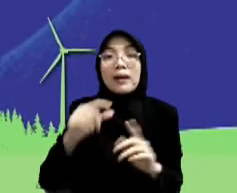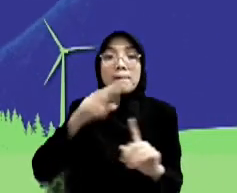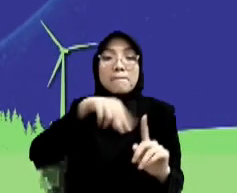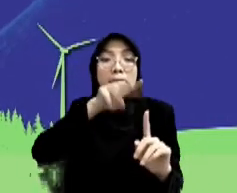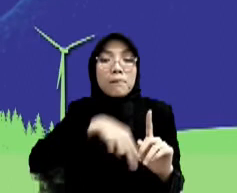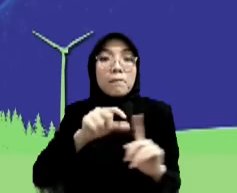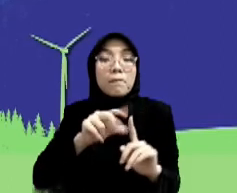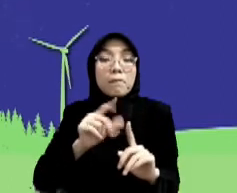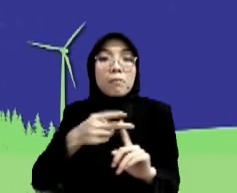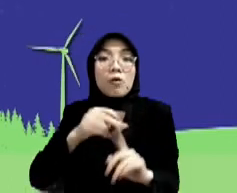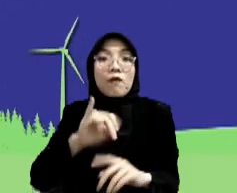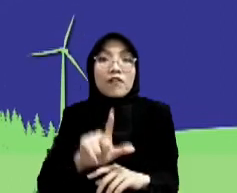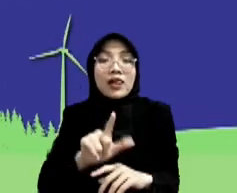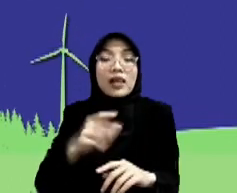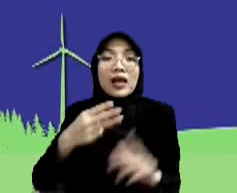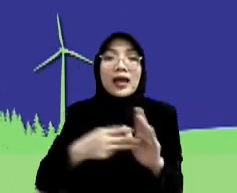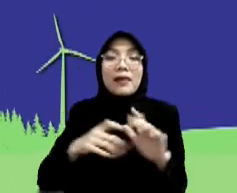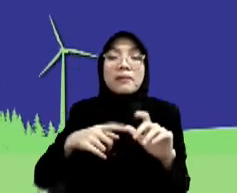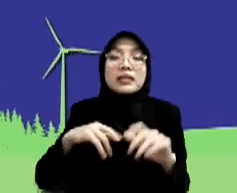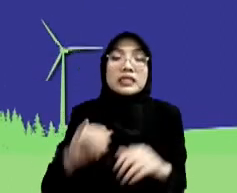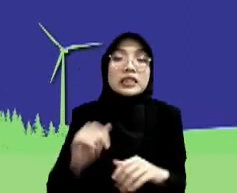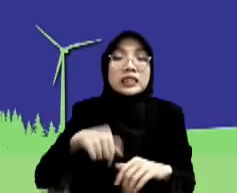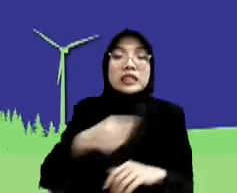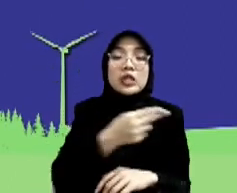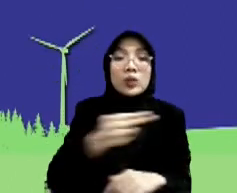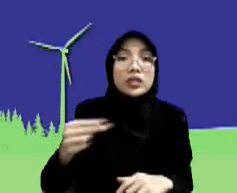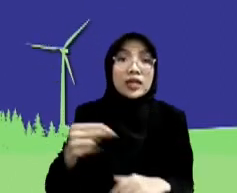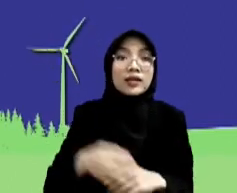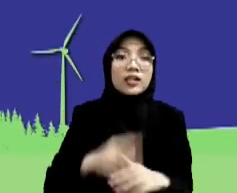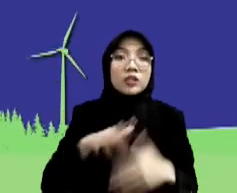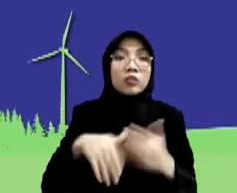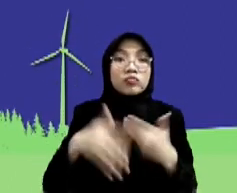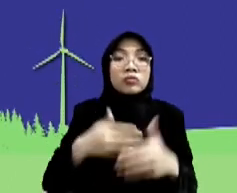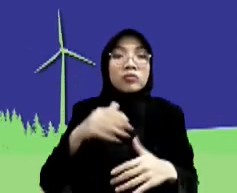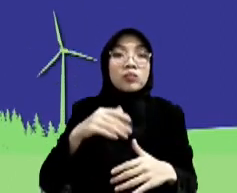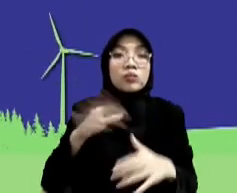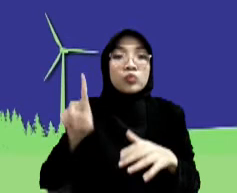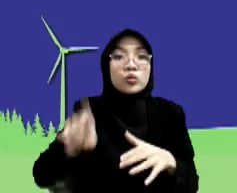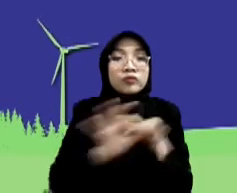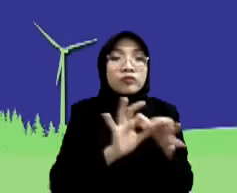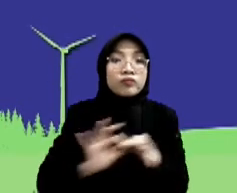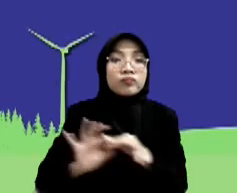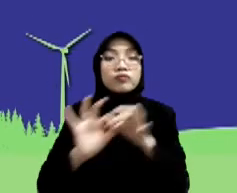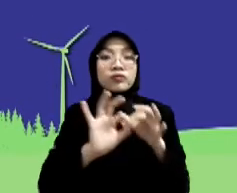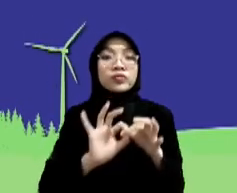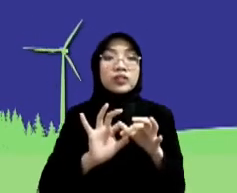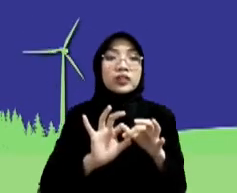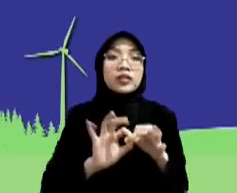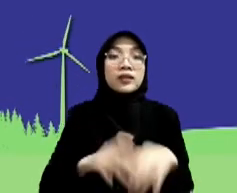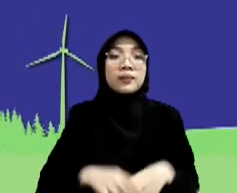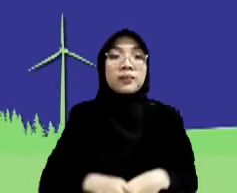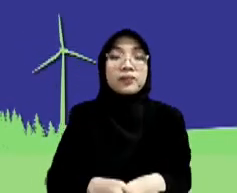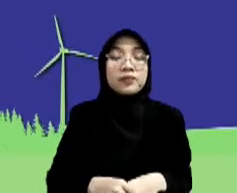apa eh emisi ghg di Indonesia itu sendiri gitu kan Nah ini juga lagi-lagi kita butuh kerja sama banyak pihak enggak hanya swasta tapi juga dari